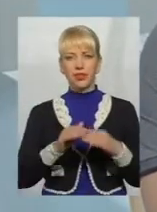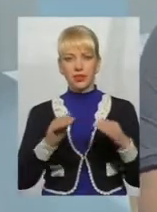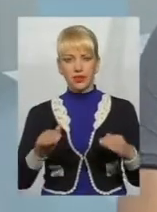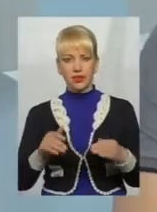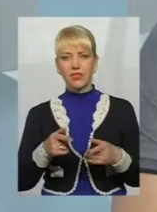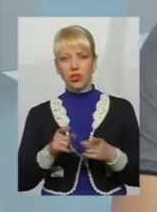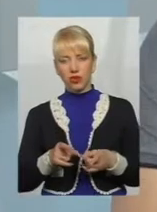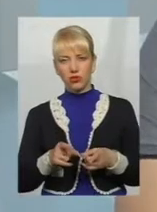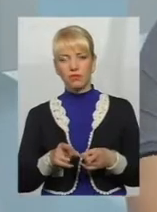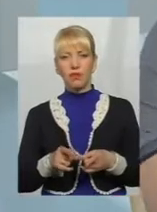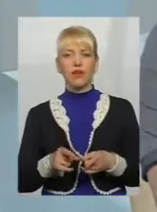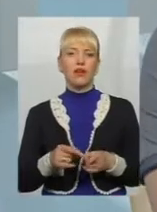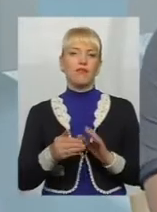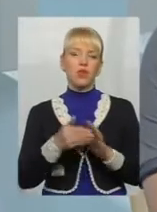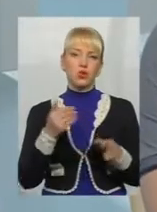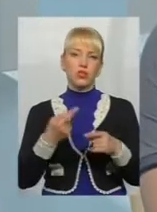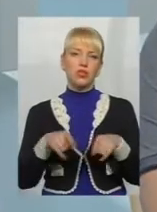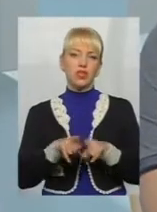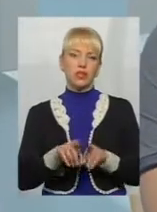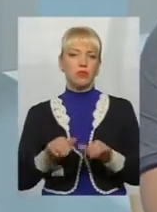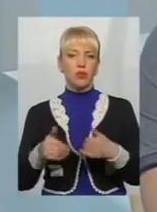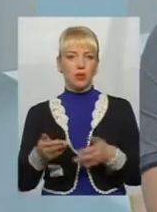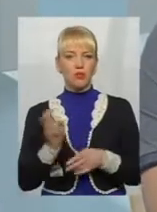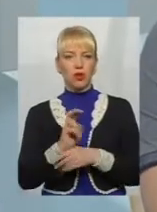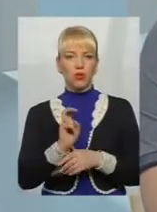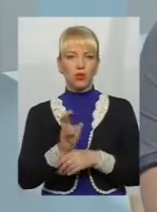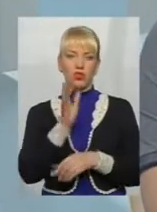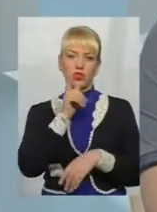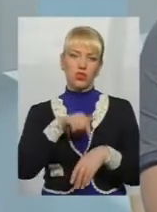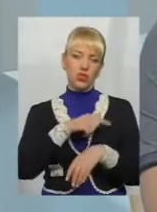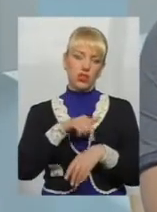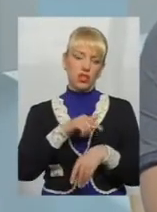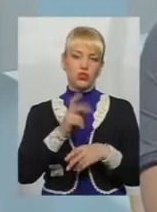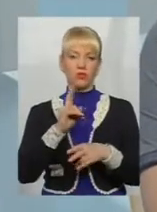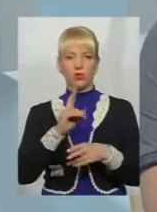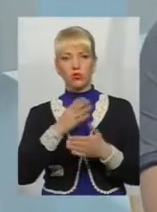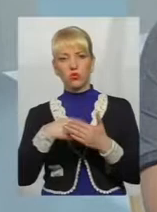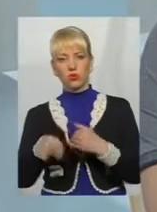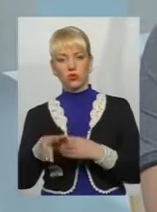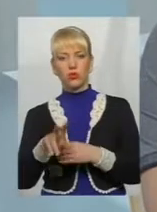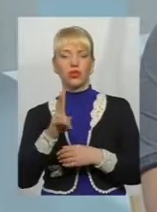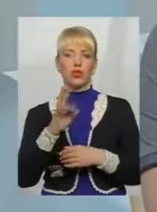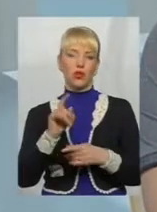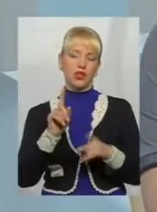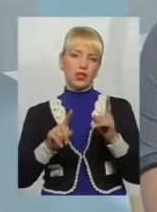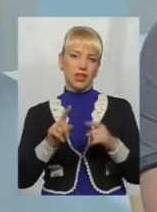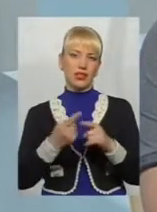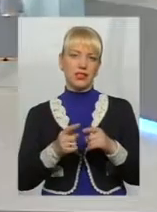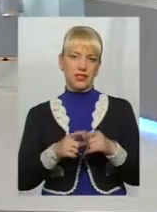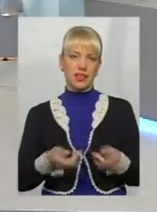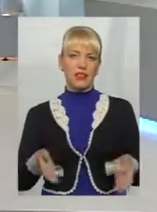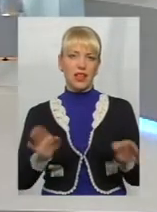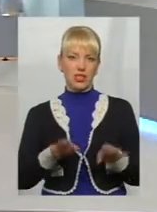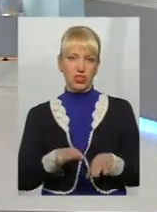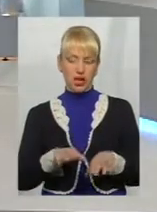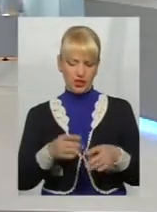звичайно, відгукуються на такі пропозиції, приходять. З часом вони відсіюються, а деякі з них залишаються.